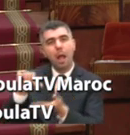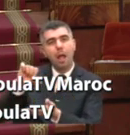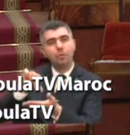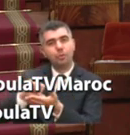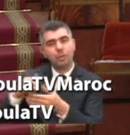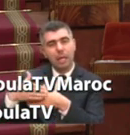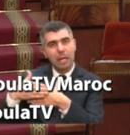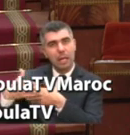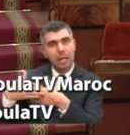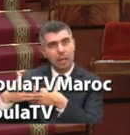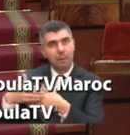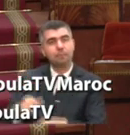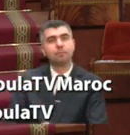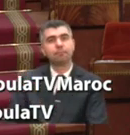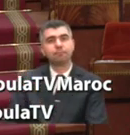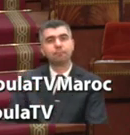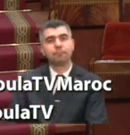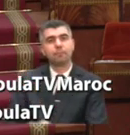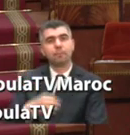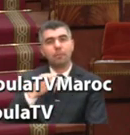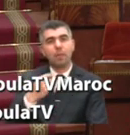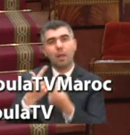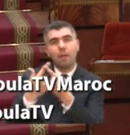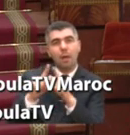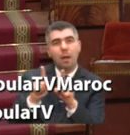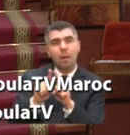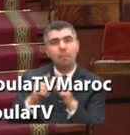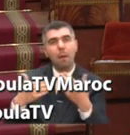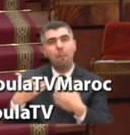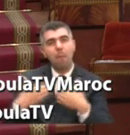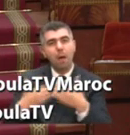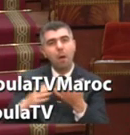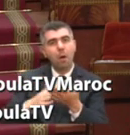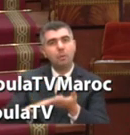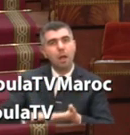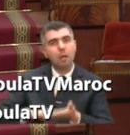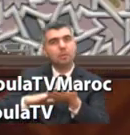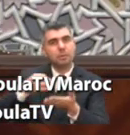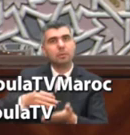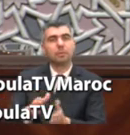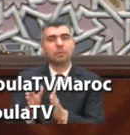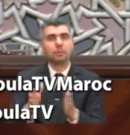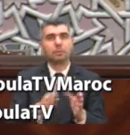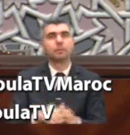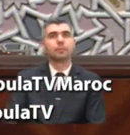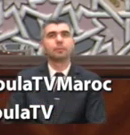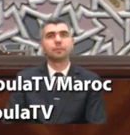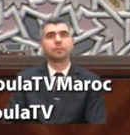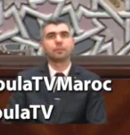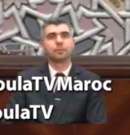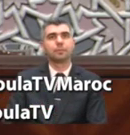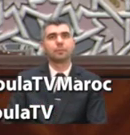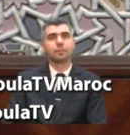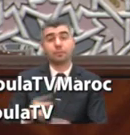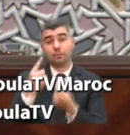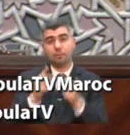السيدة الوزيرة هذه الفئة لابد من الإسراع بتنزيل هذه. شكرا السيد نائب محترم. هل من تعقيب